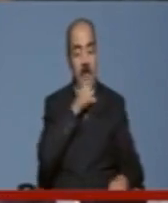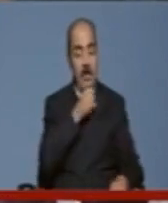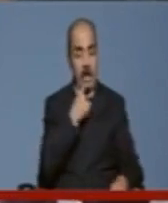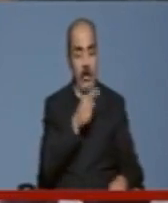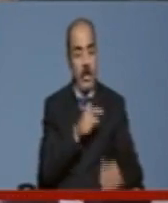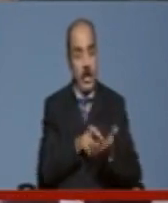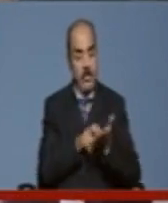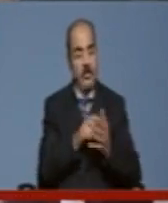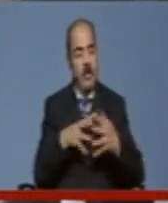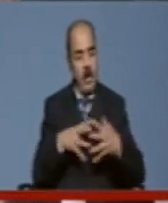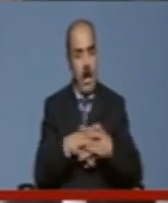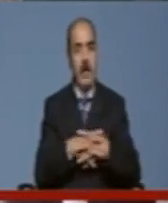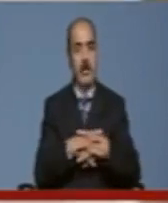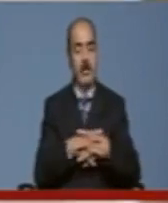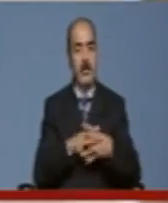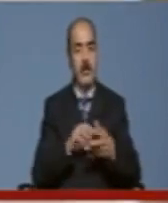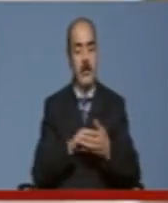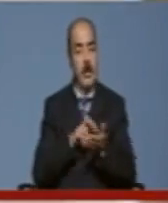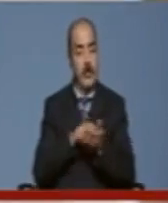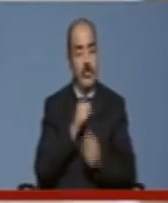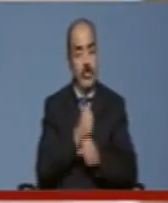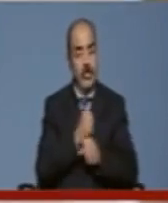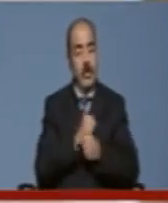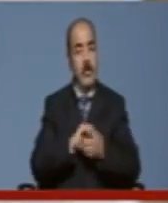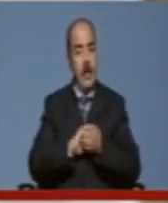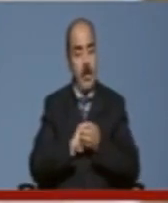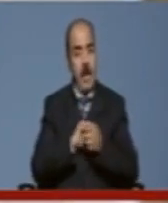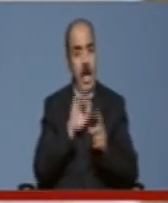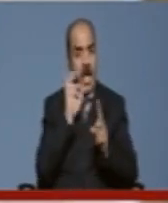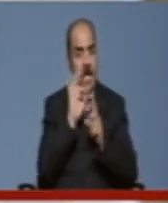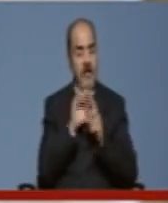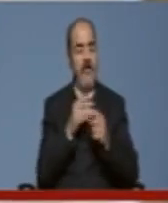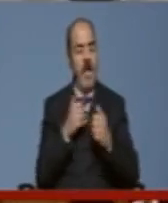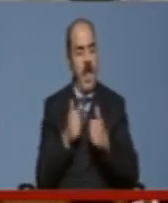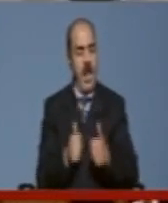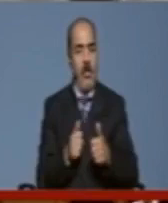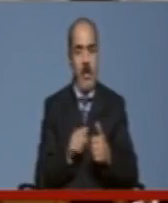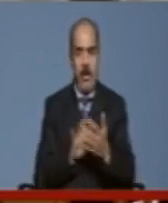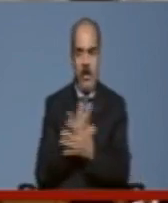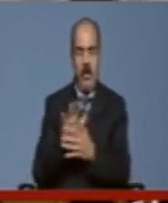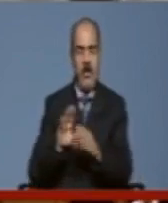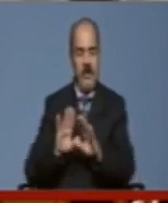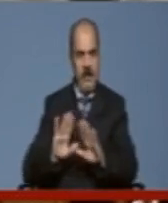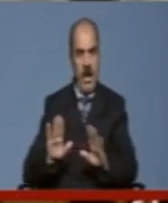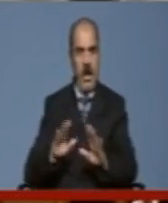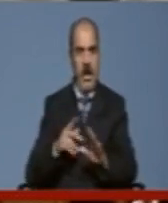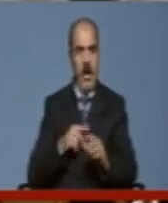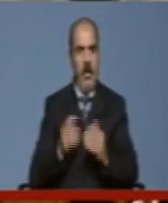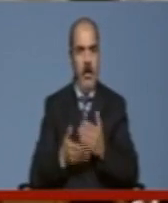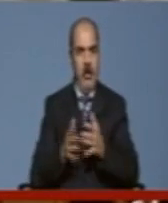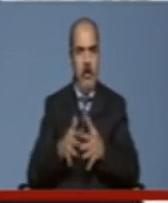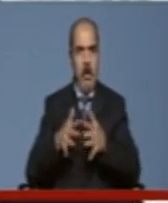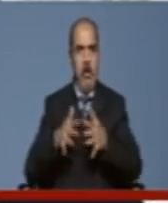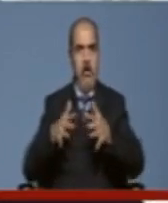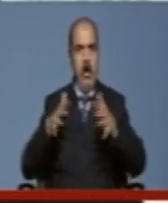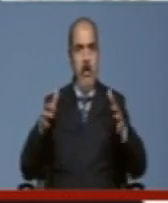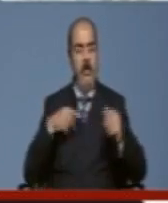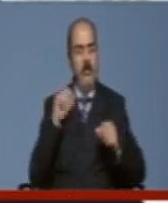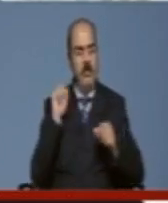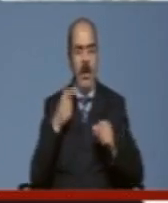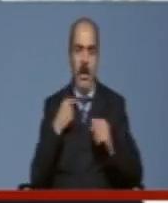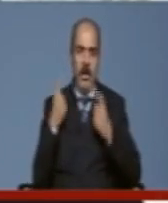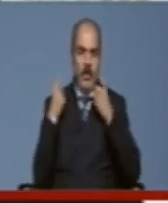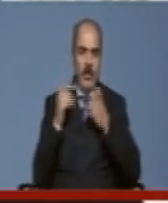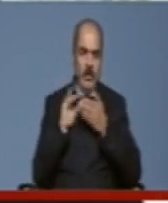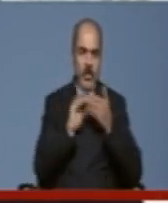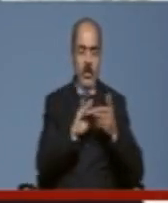سويا ونعمل سويا من اجل هذا الهدف النبيل، هو احتواء الأزمة، عدم تصعيدها، ادخال المساعدات،